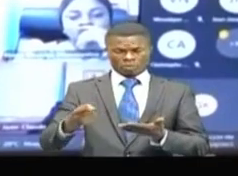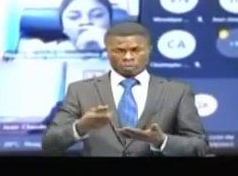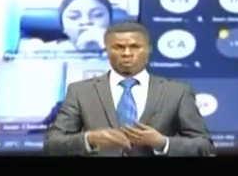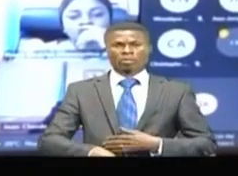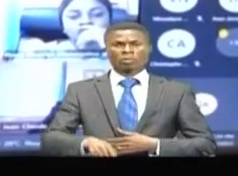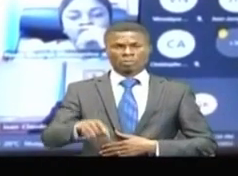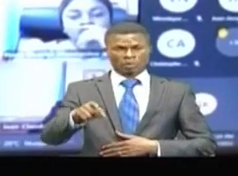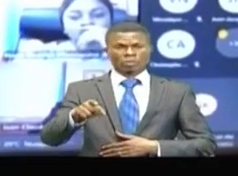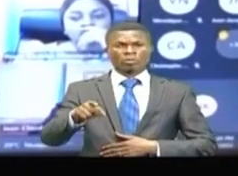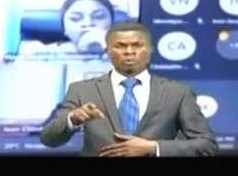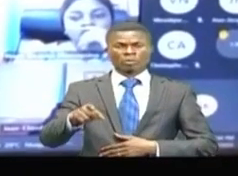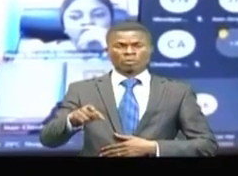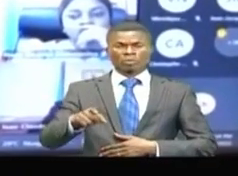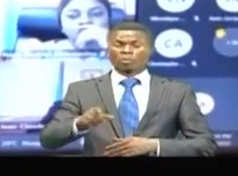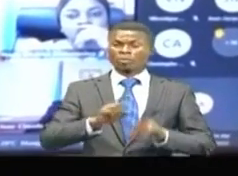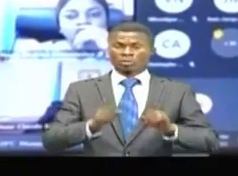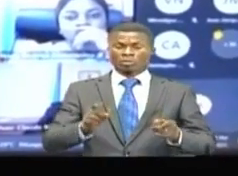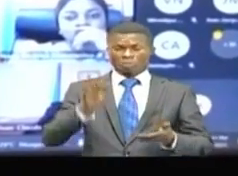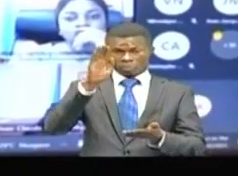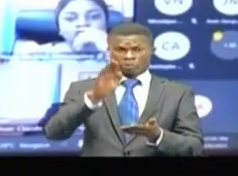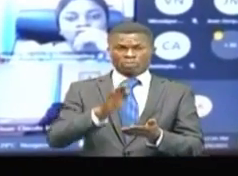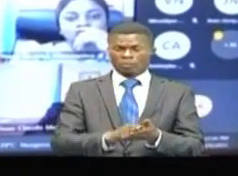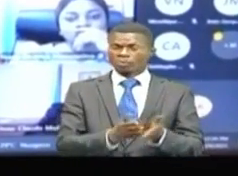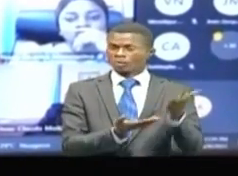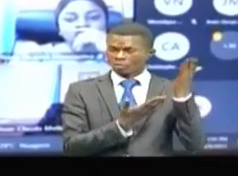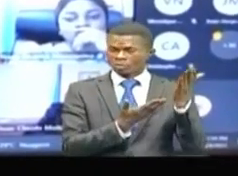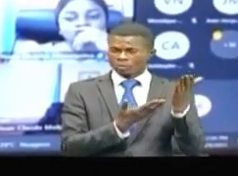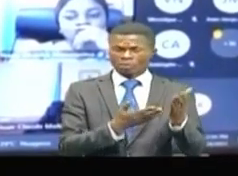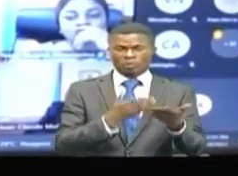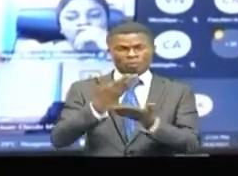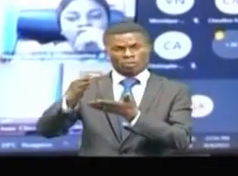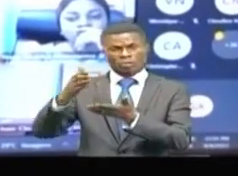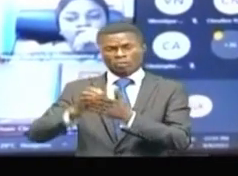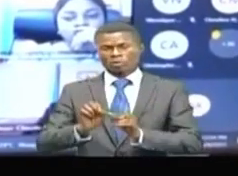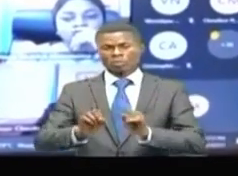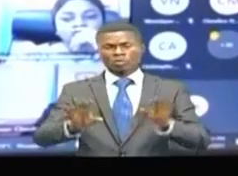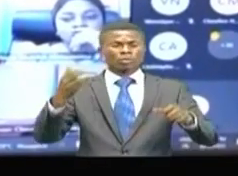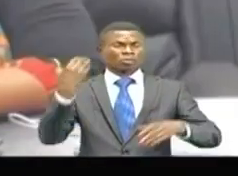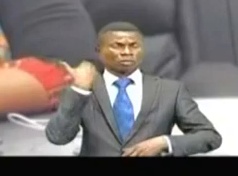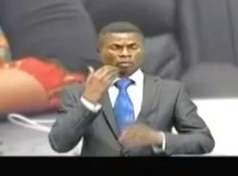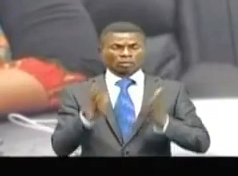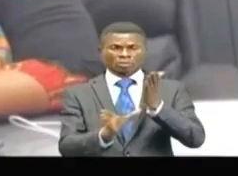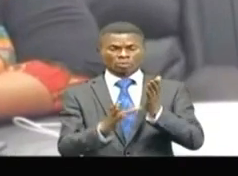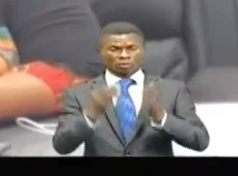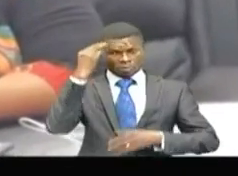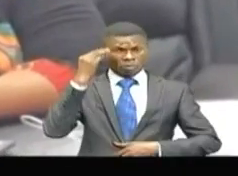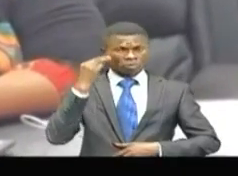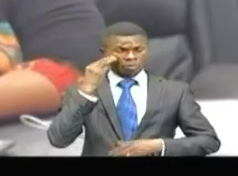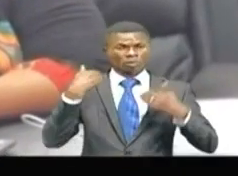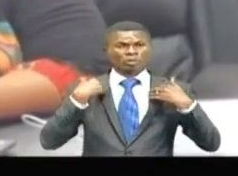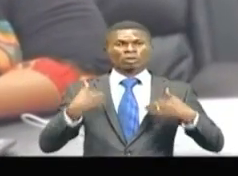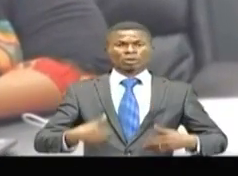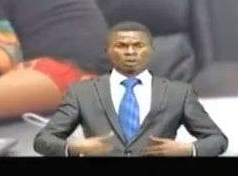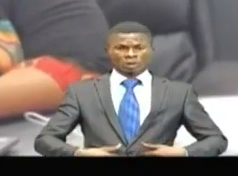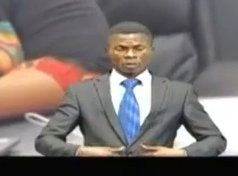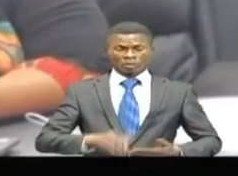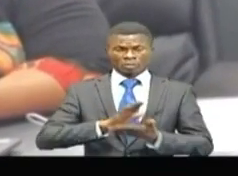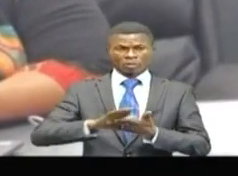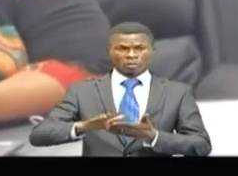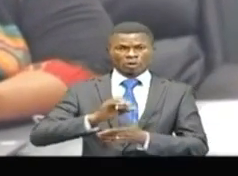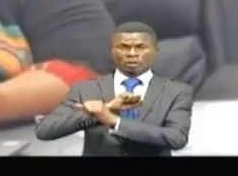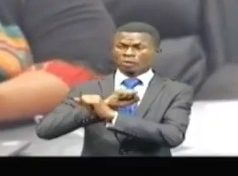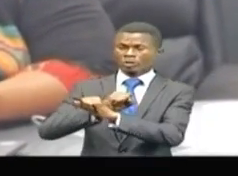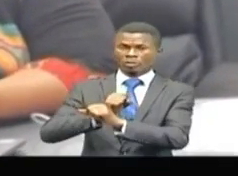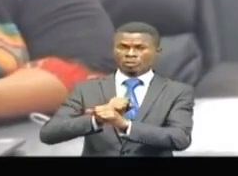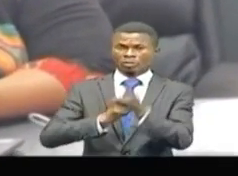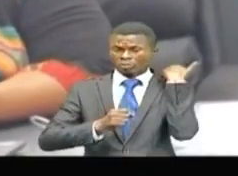semaine. Malgré cette baisse importante de contamination, la vice-ministre de la Santé, Hygiène et Prévention